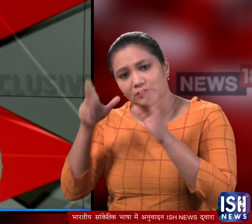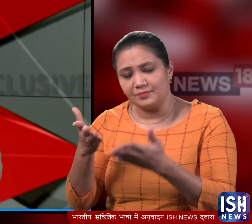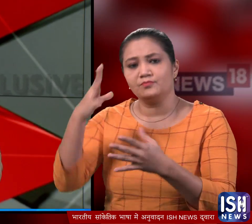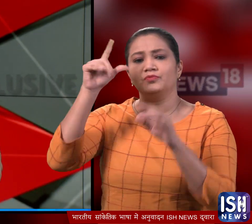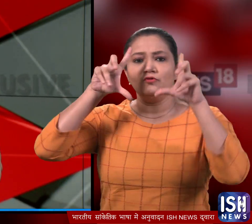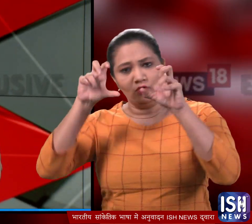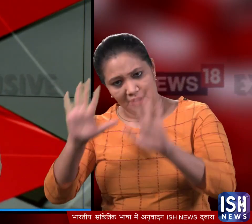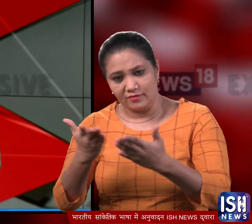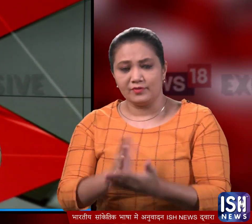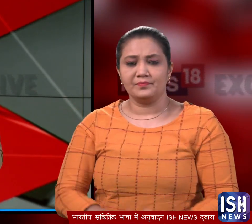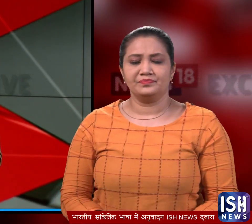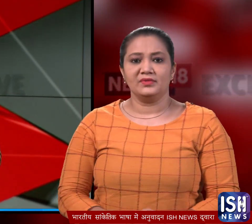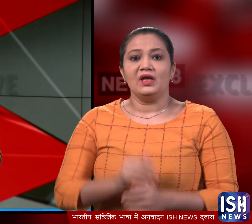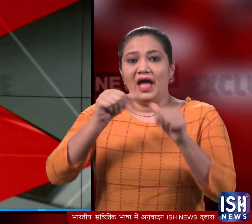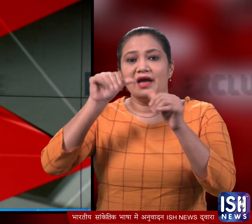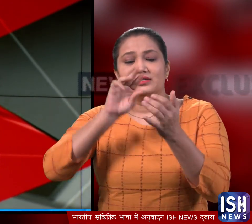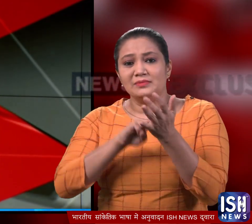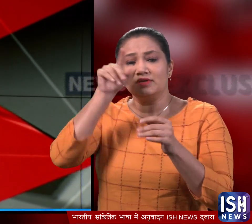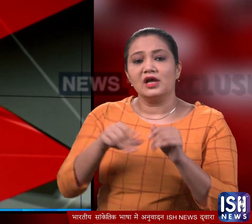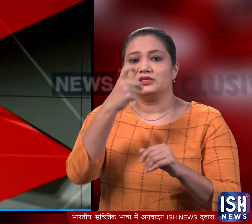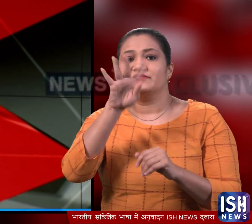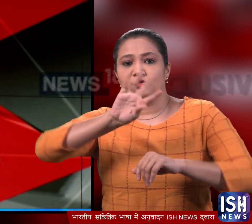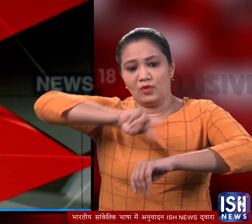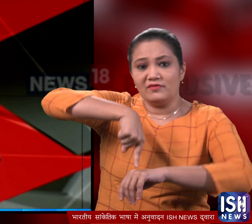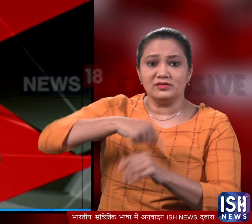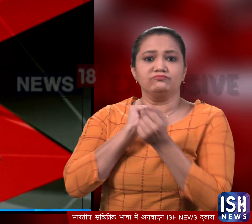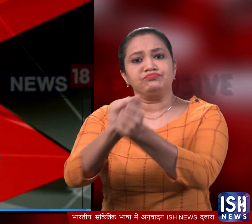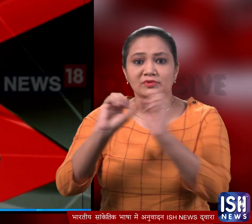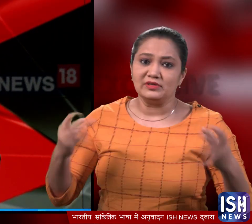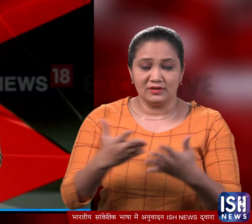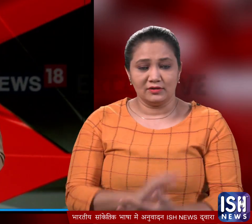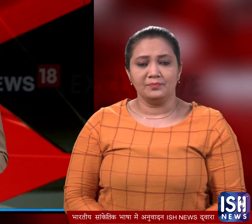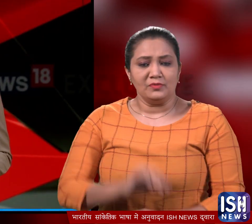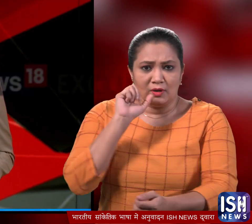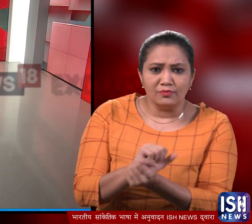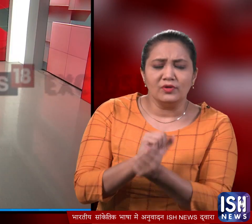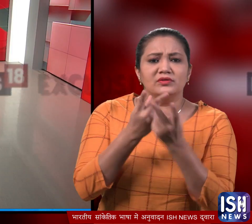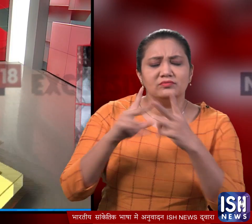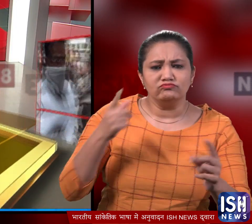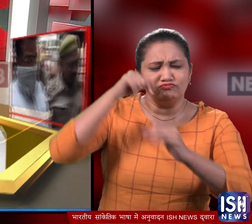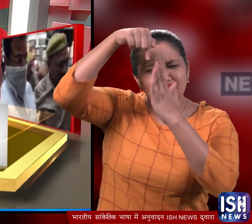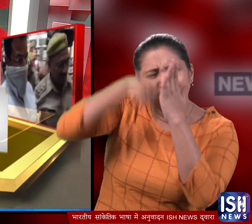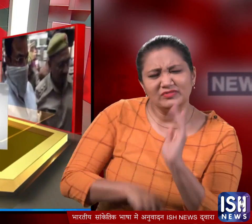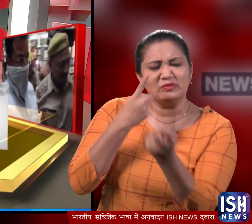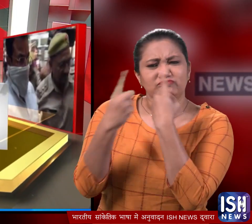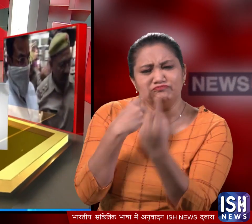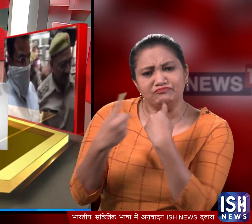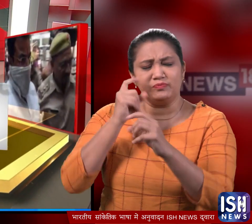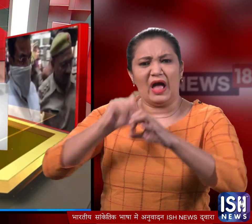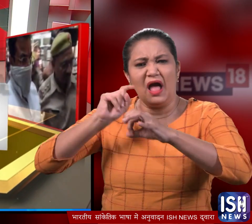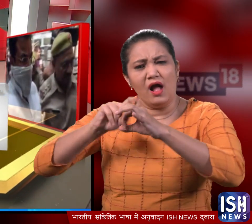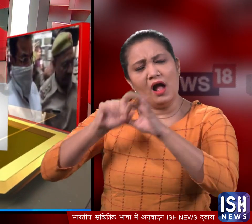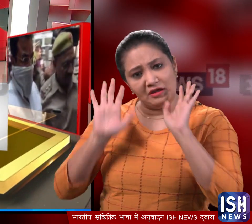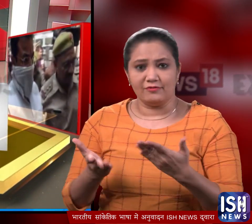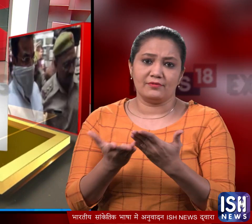उधर लखीमपुर मामले में आरोपी आशीष मिश्रा की 72 घंटे की रिमांड शुरू हो गई। खबर है कि पुलिस इस दौरान उनसे डिटेल में हर सवाल का जवाब